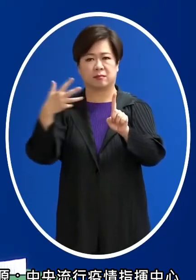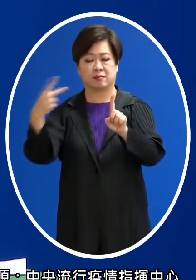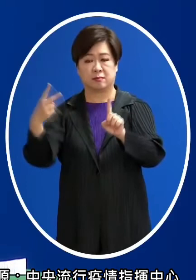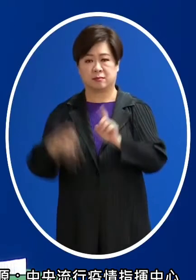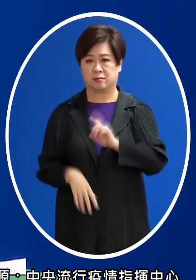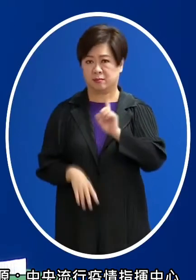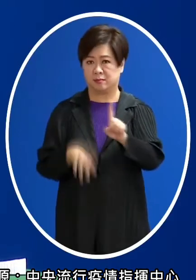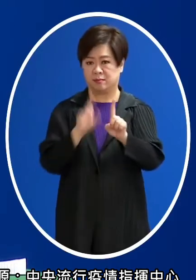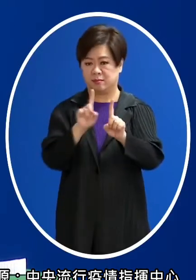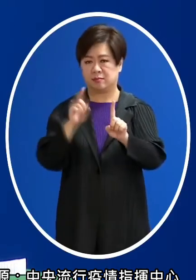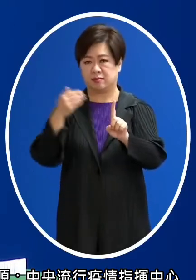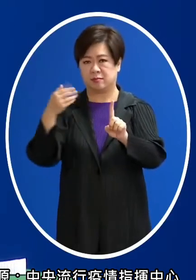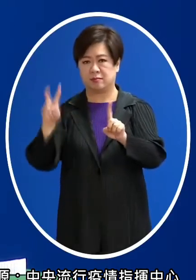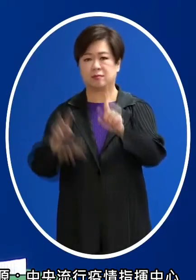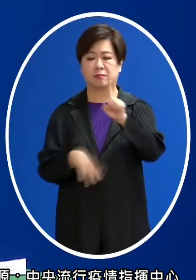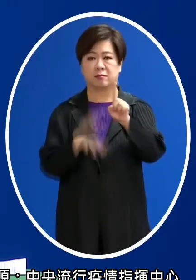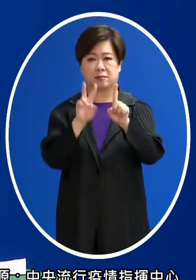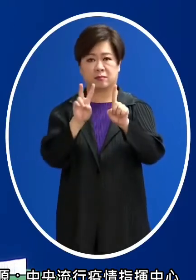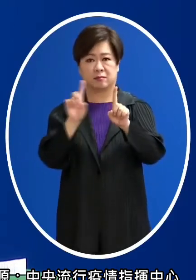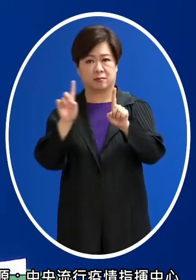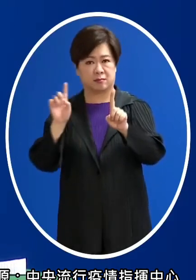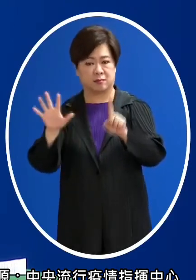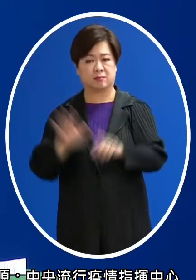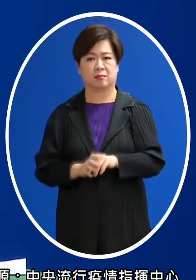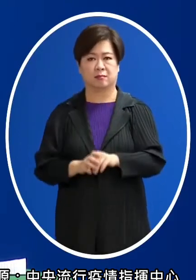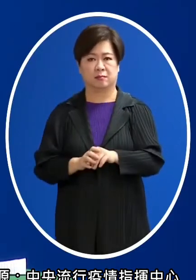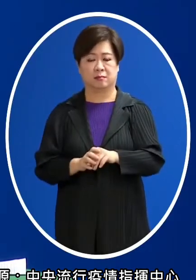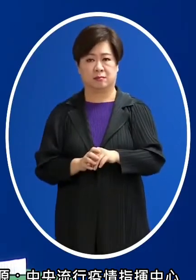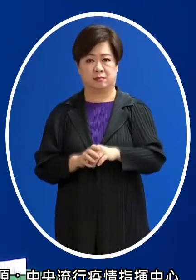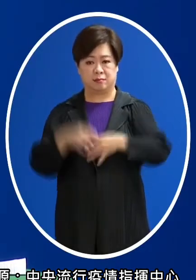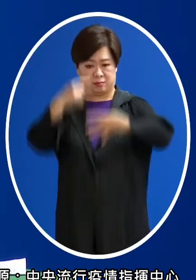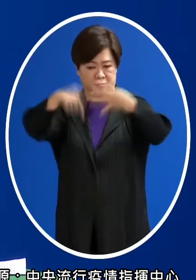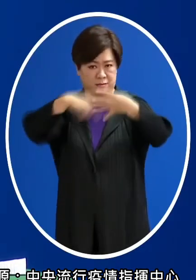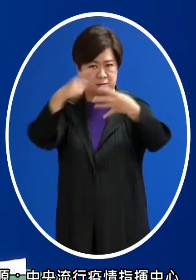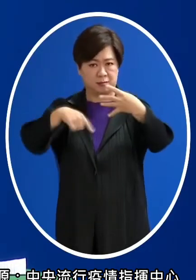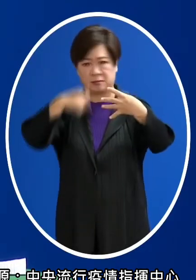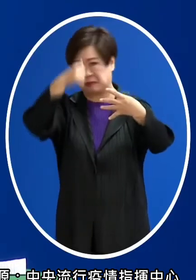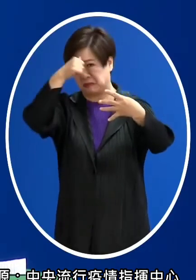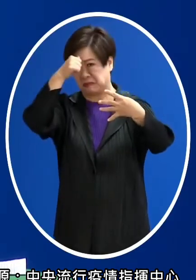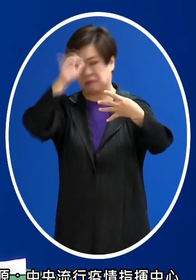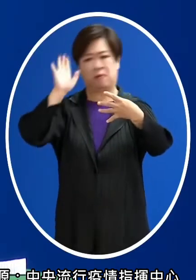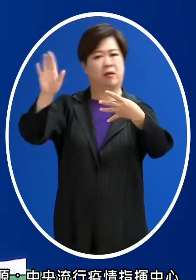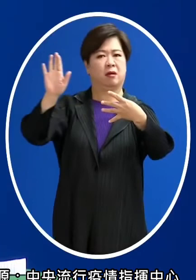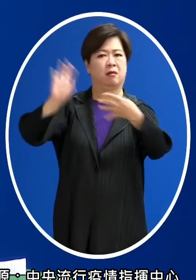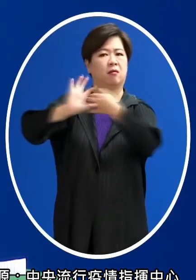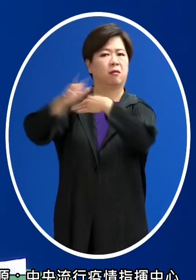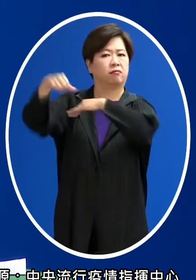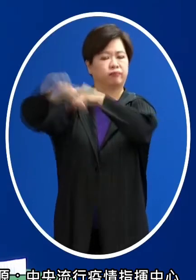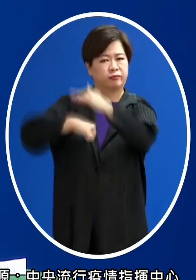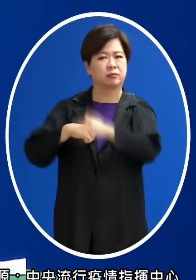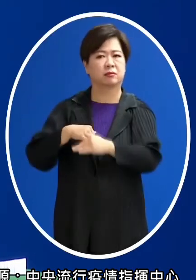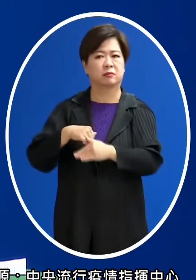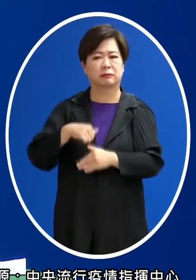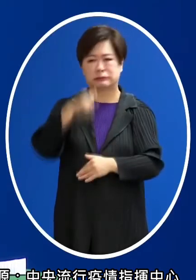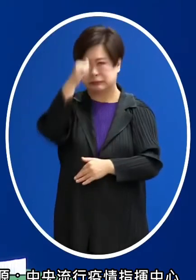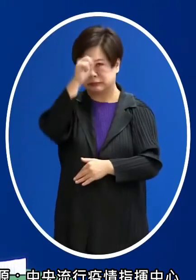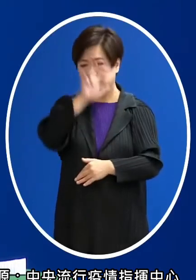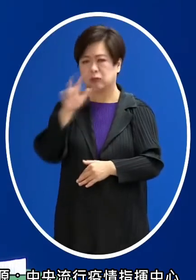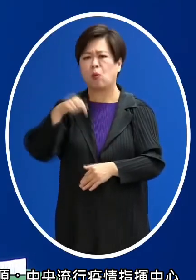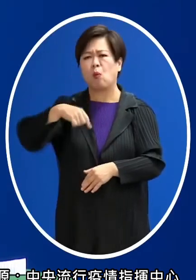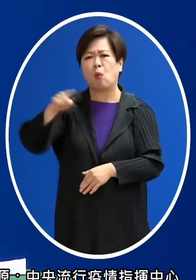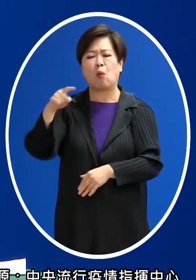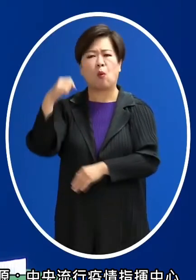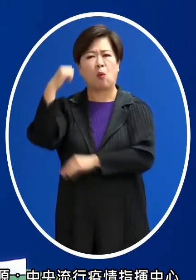住院比例，因此当地也提出警告，呼吁民众尽快施打完两剂疫苗的接种。陈时中也表示，不管是什么变种病毒，